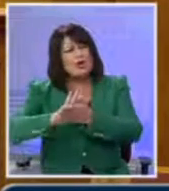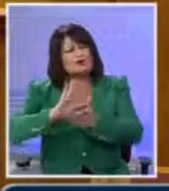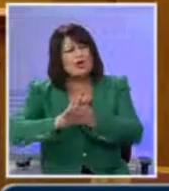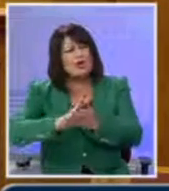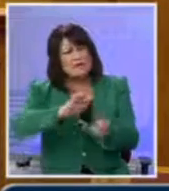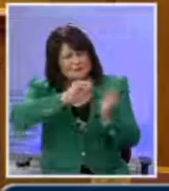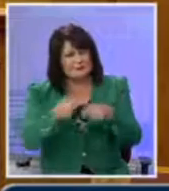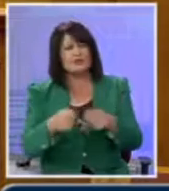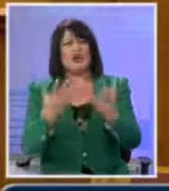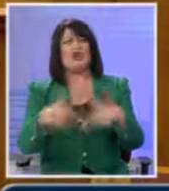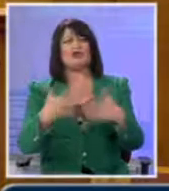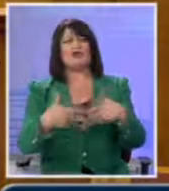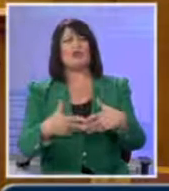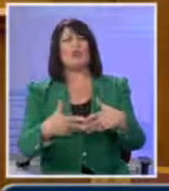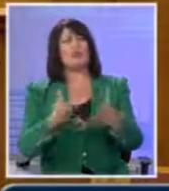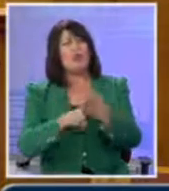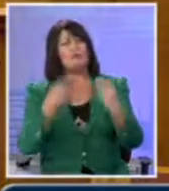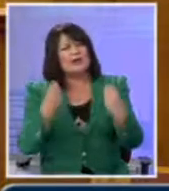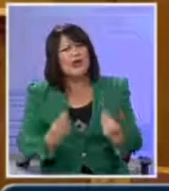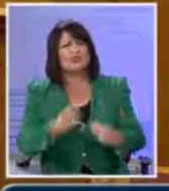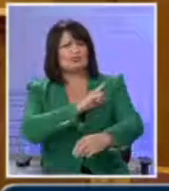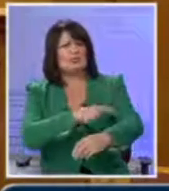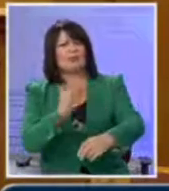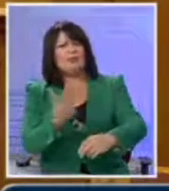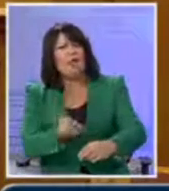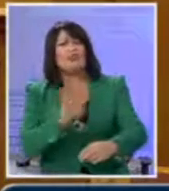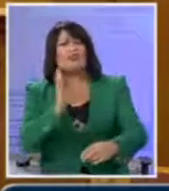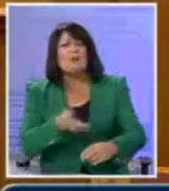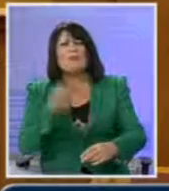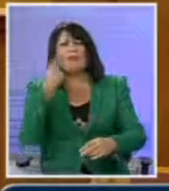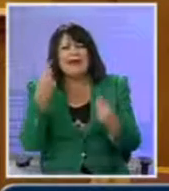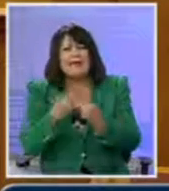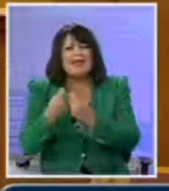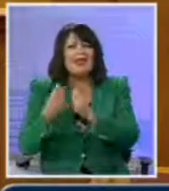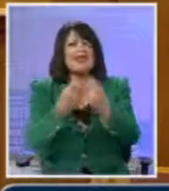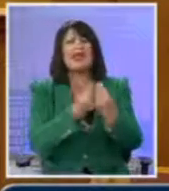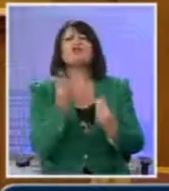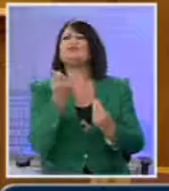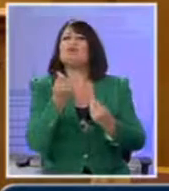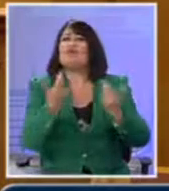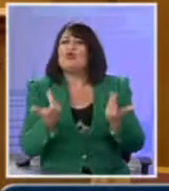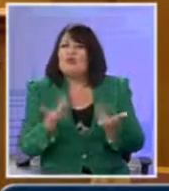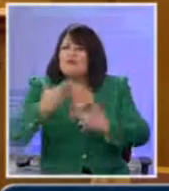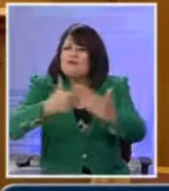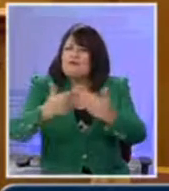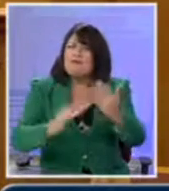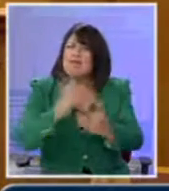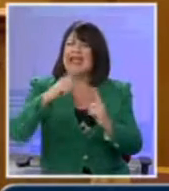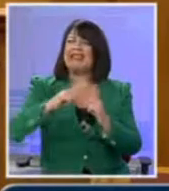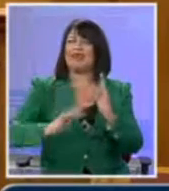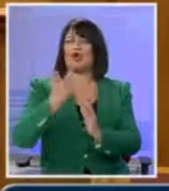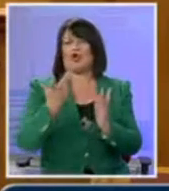θεσμούς λειτουργικούς, ζωντανούς, ικανούς να παρακολουθούν την εξέλιξη της οικονομίας και των